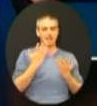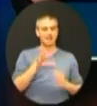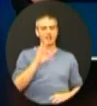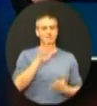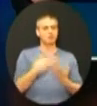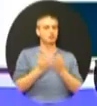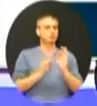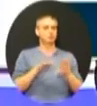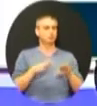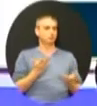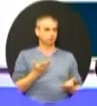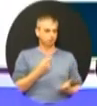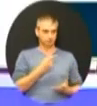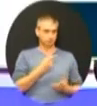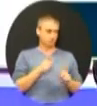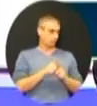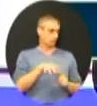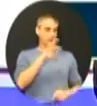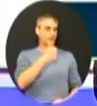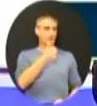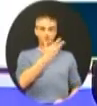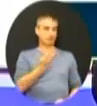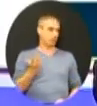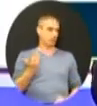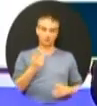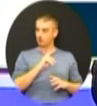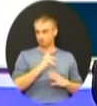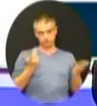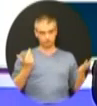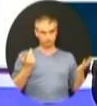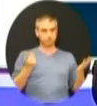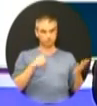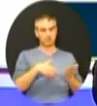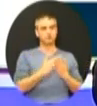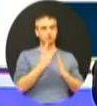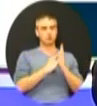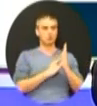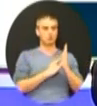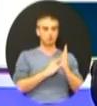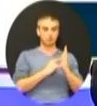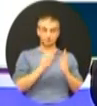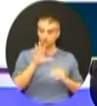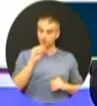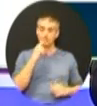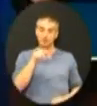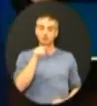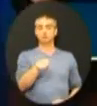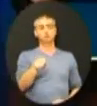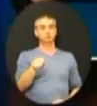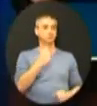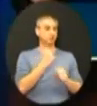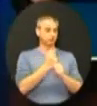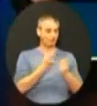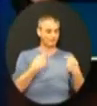יבחר אותו יות משפטי לממשלה זאת אמרת מה זה כמו שנבחר המק או באותו דבר זאת אומרת זה יגעו בבן אדם יגידו זה הבן אדם הוא יעבור